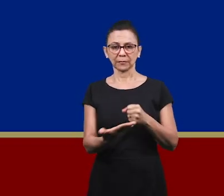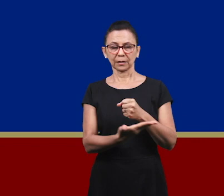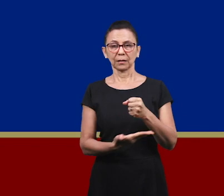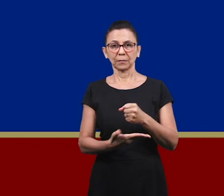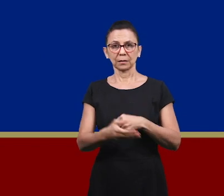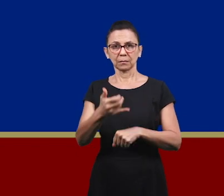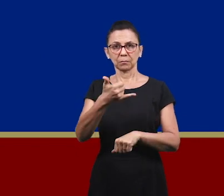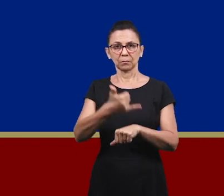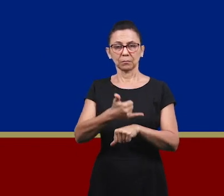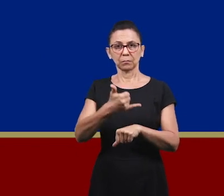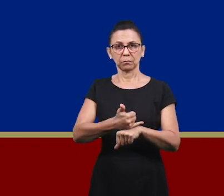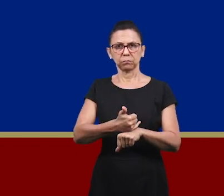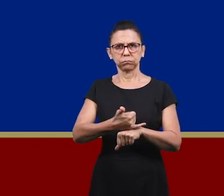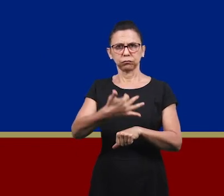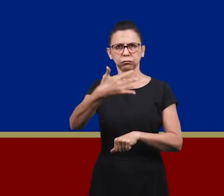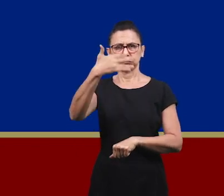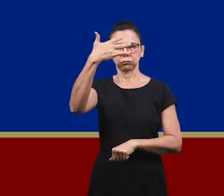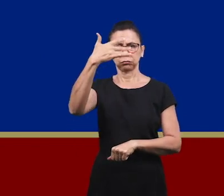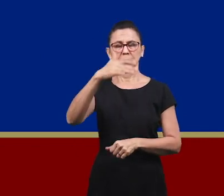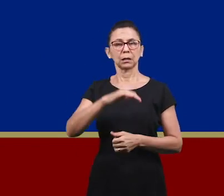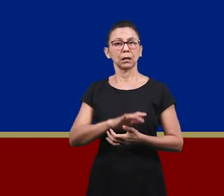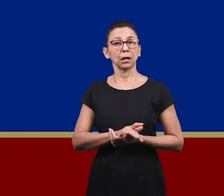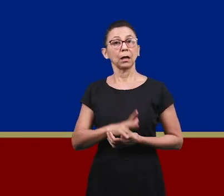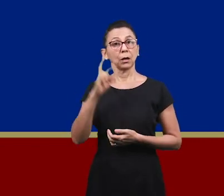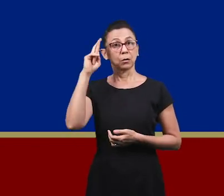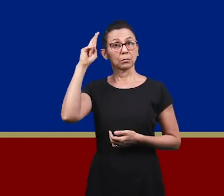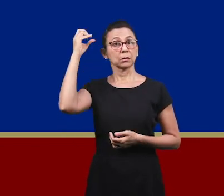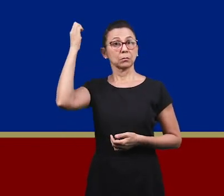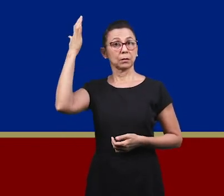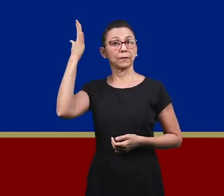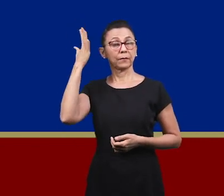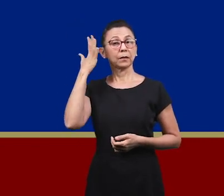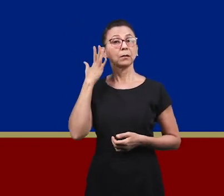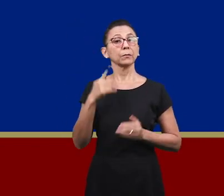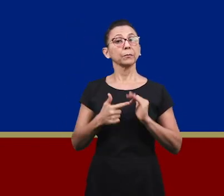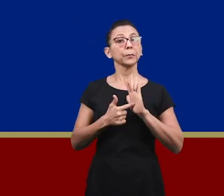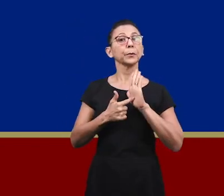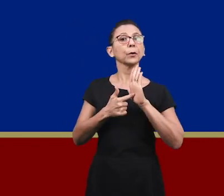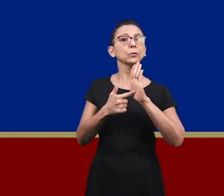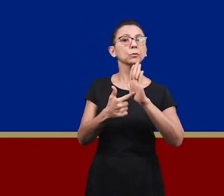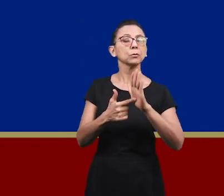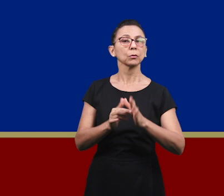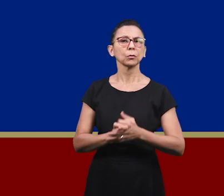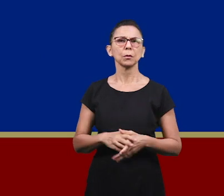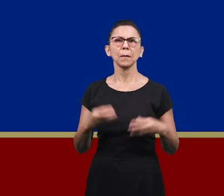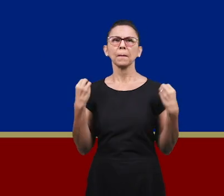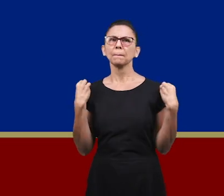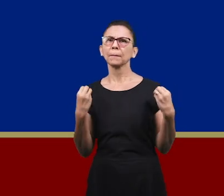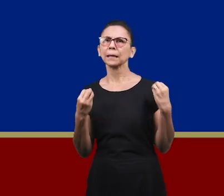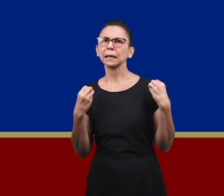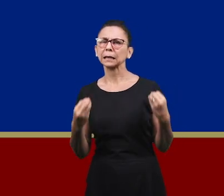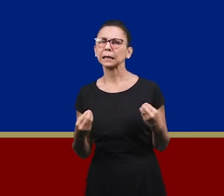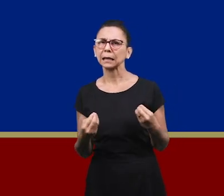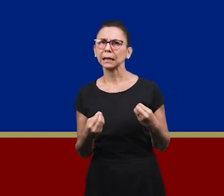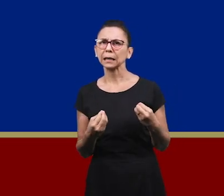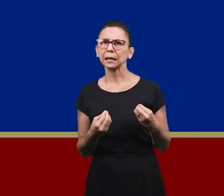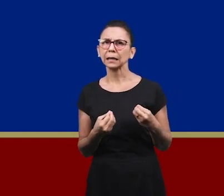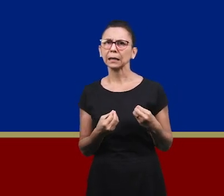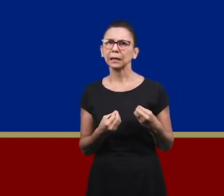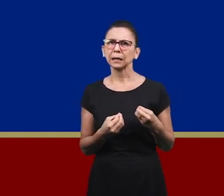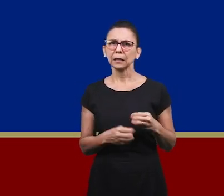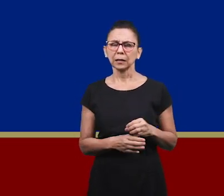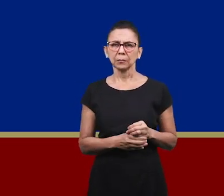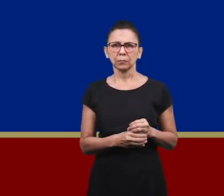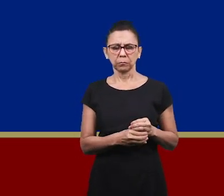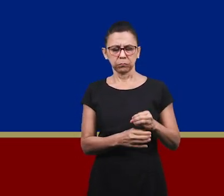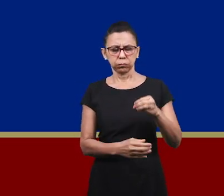boucles ici, ces crochets en argent aussi. Les bases d'airain a été révélées par Dieu afin